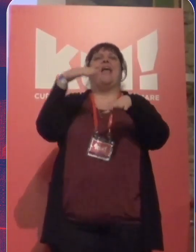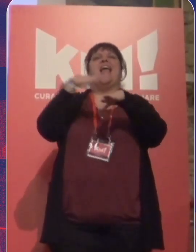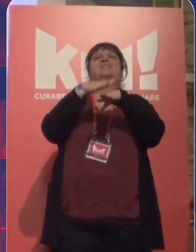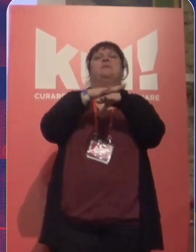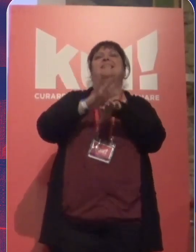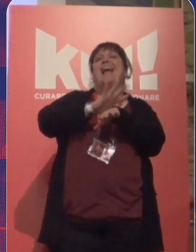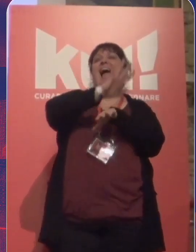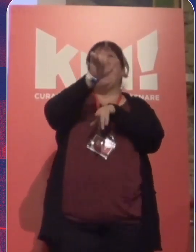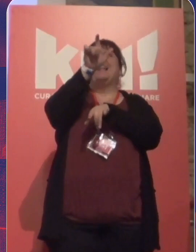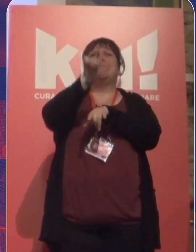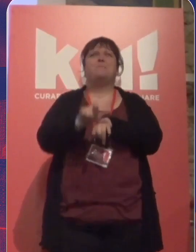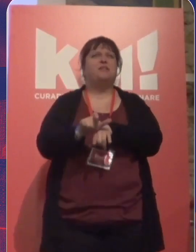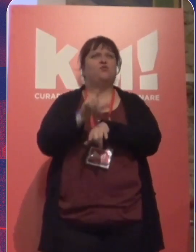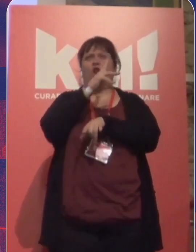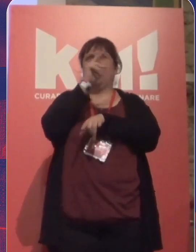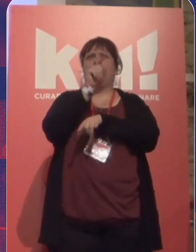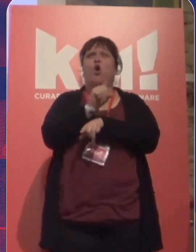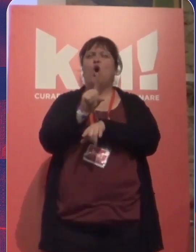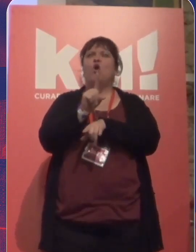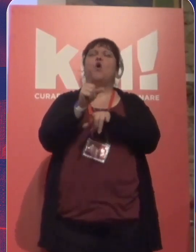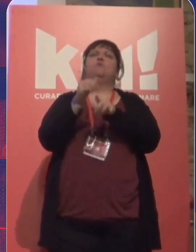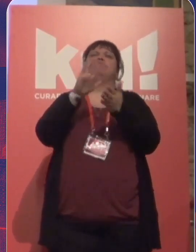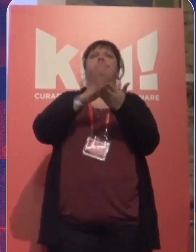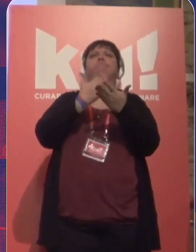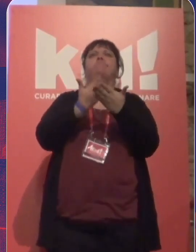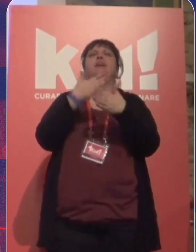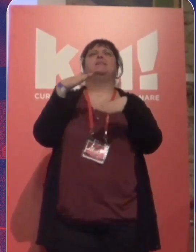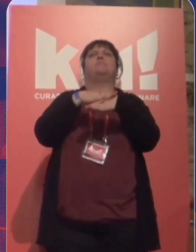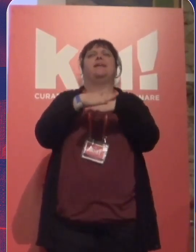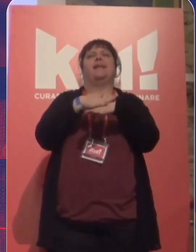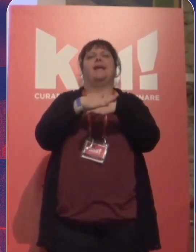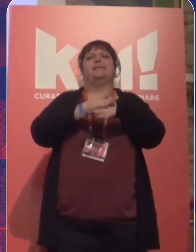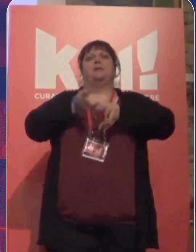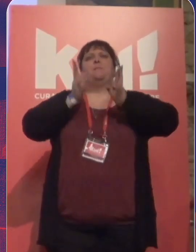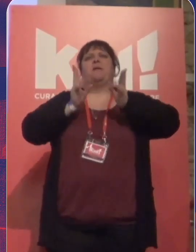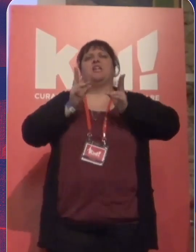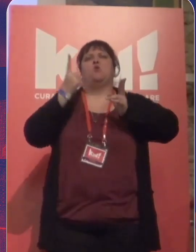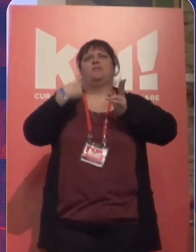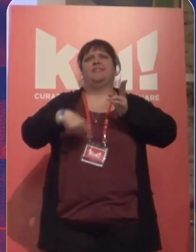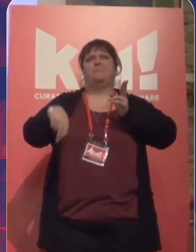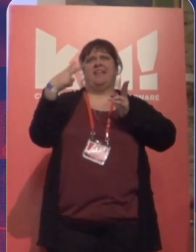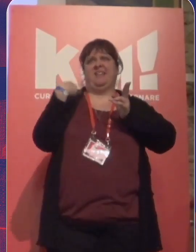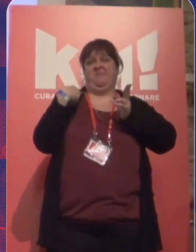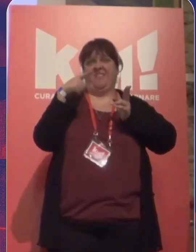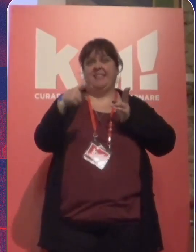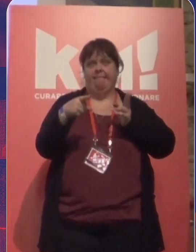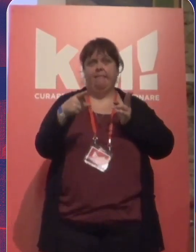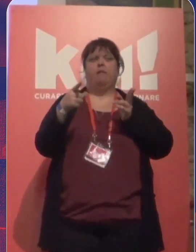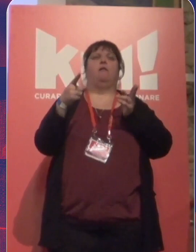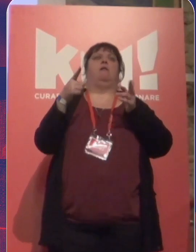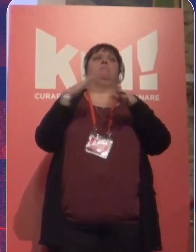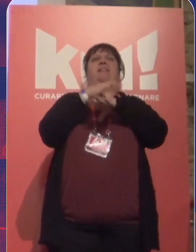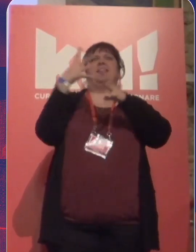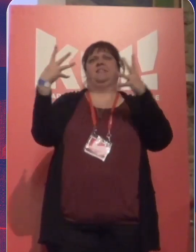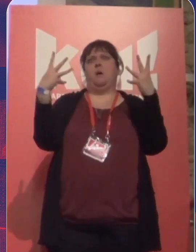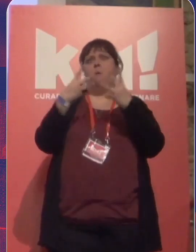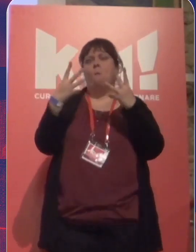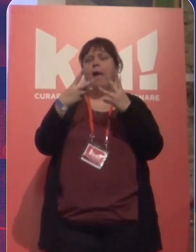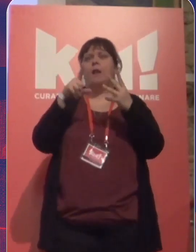è il ritorno a casa e dunque il reinserimento sociale appariva così difficile